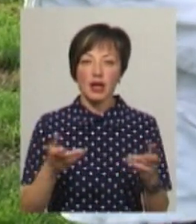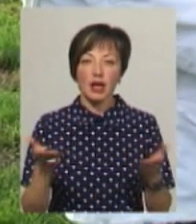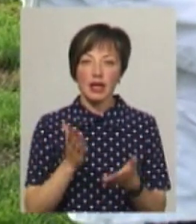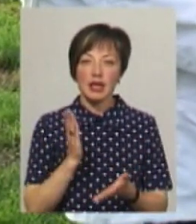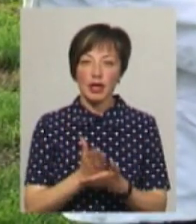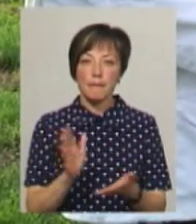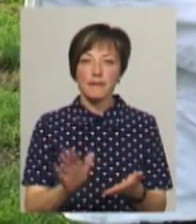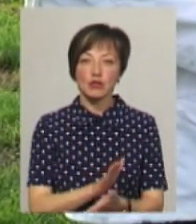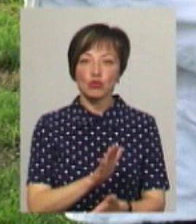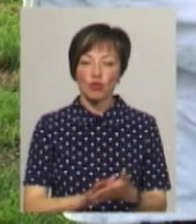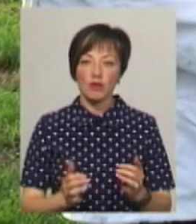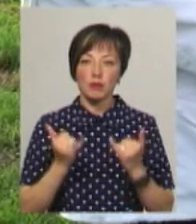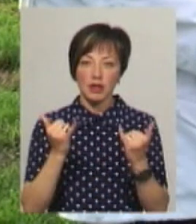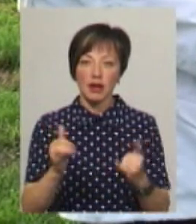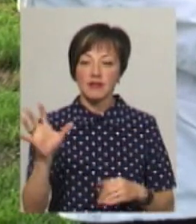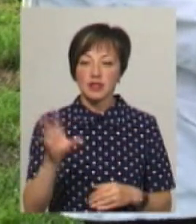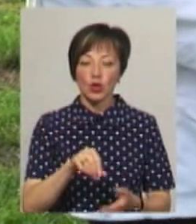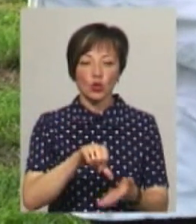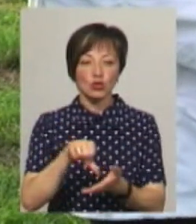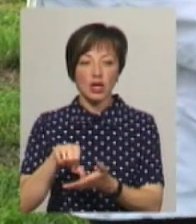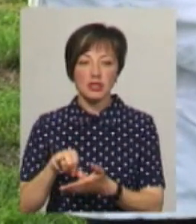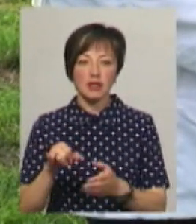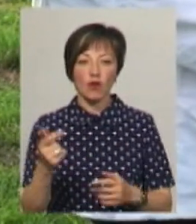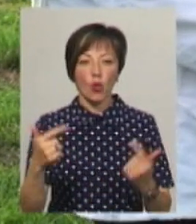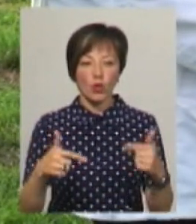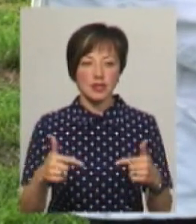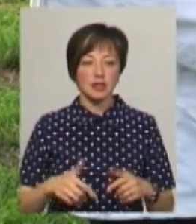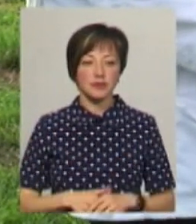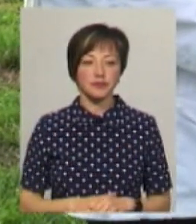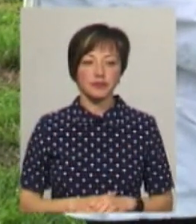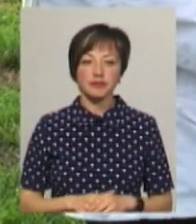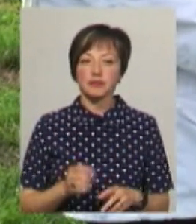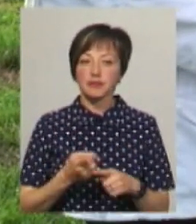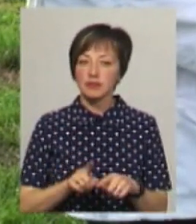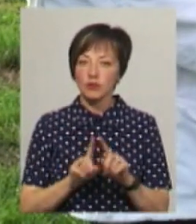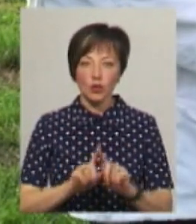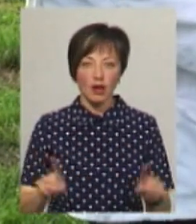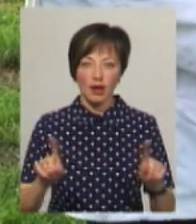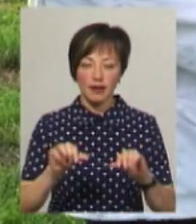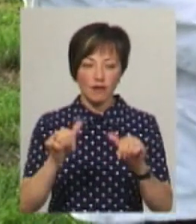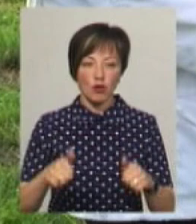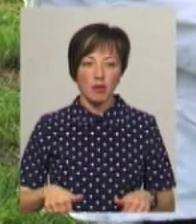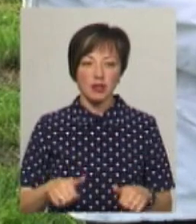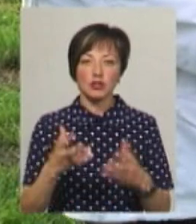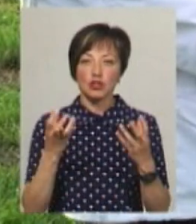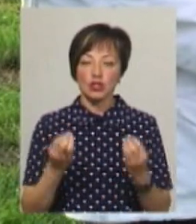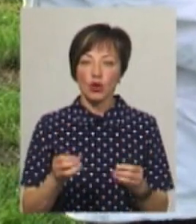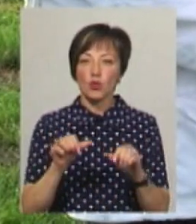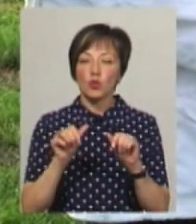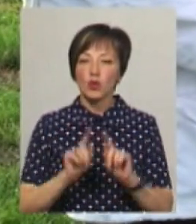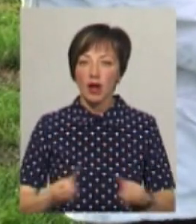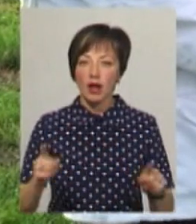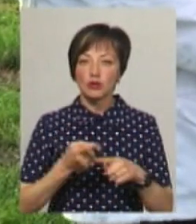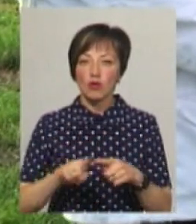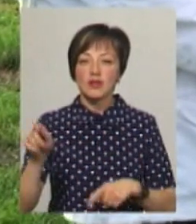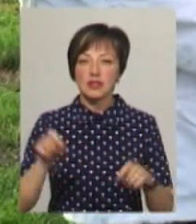є безкоштовним для всіх учасників і для гостей. Тому це унікальний такий формат. І ще унікальністю